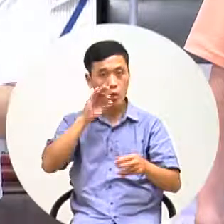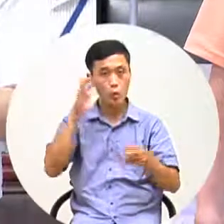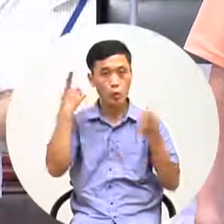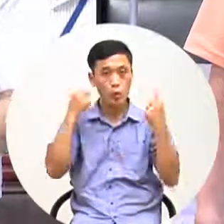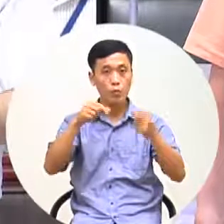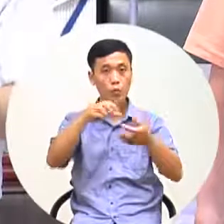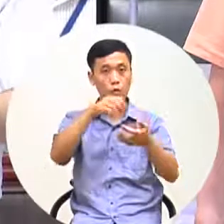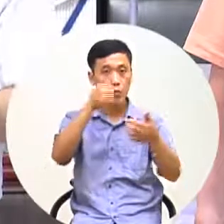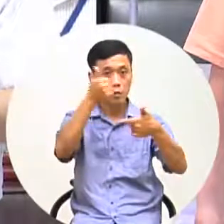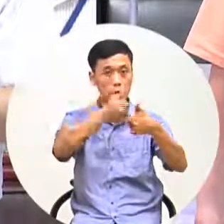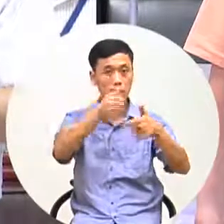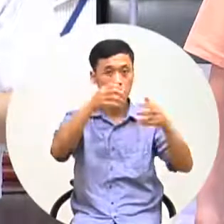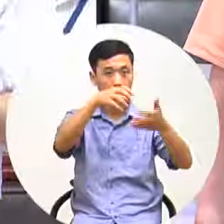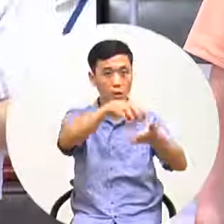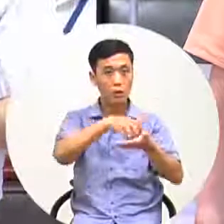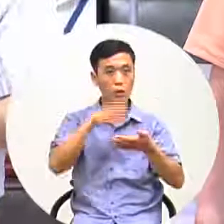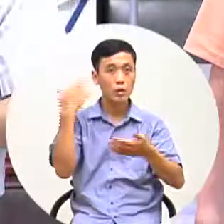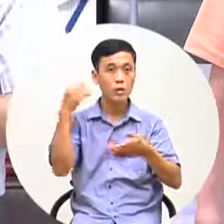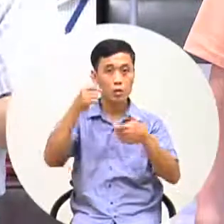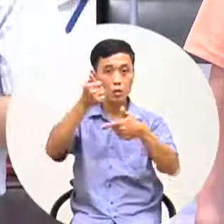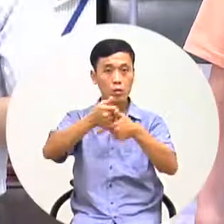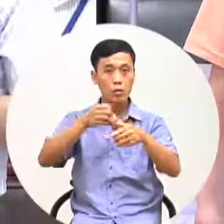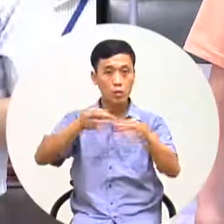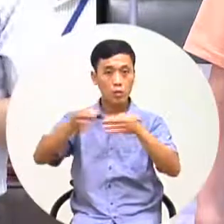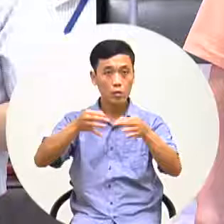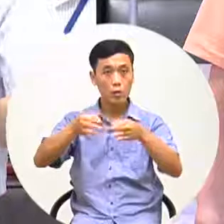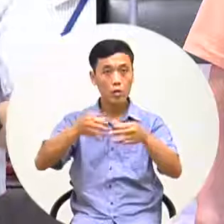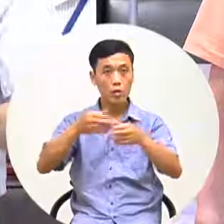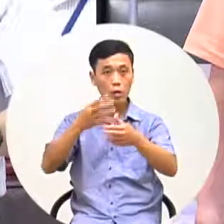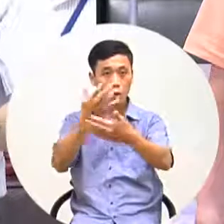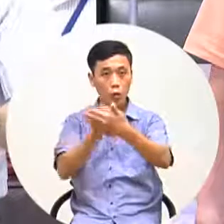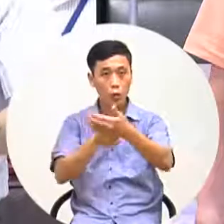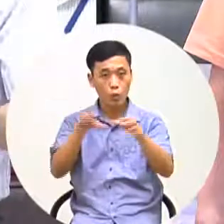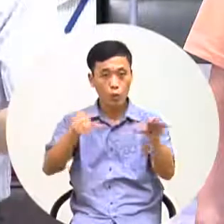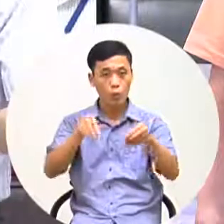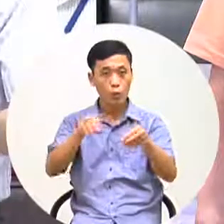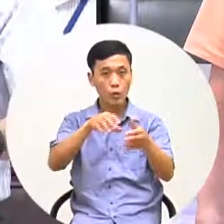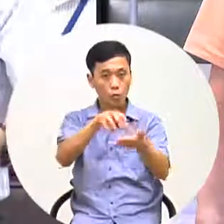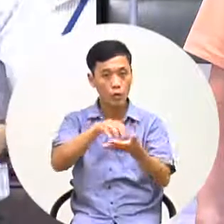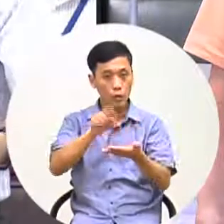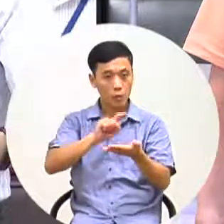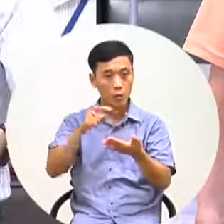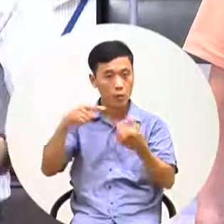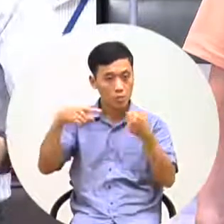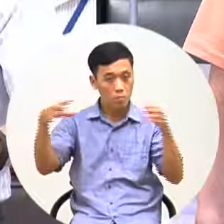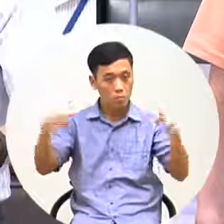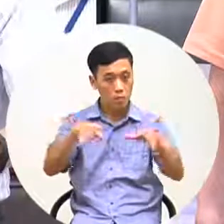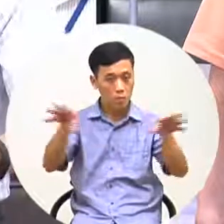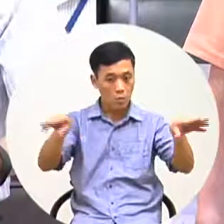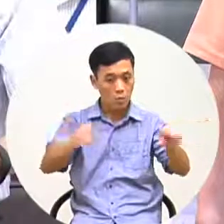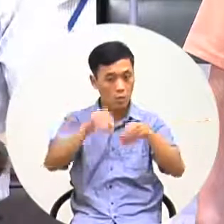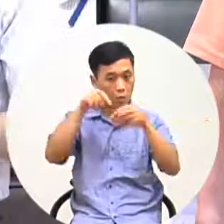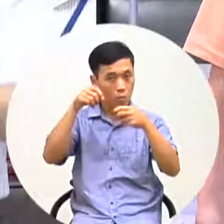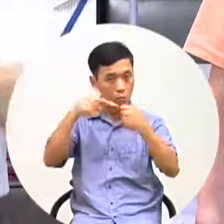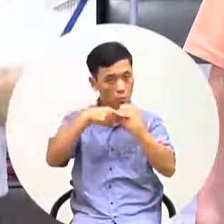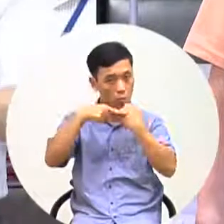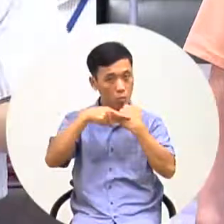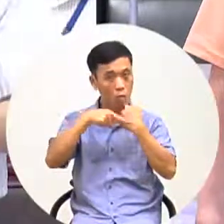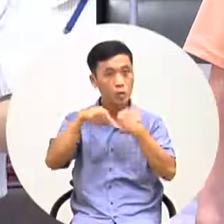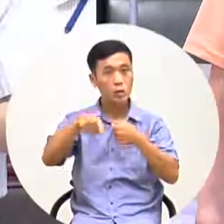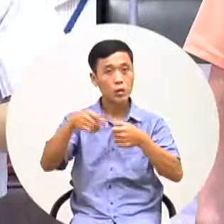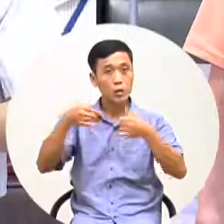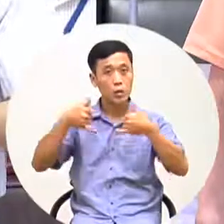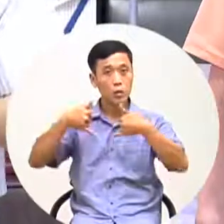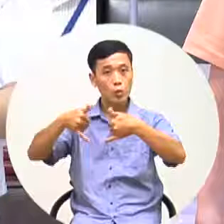商起造人有留啥物资料出来，大家共同来研究讲，迄部分是毋是要来认定吼，迄块路是免起啦。因为我相信住户伫